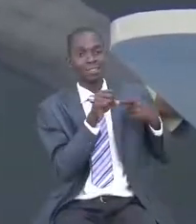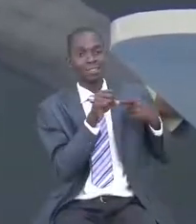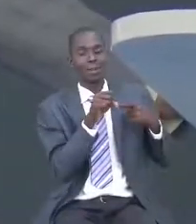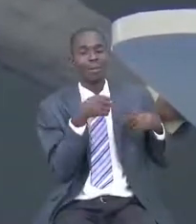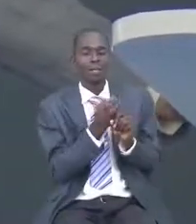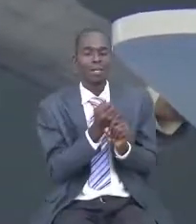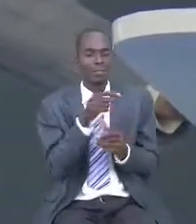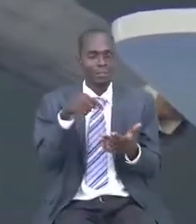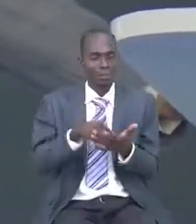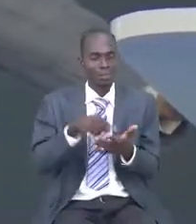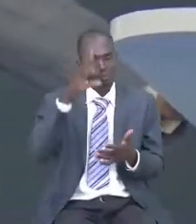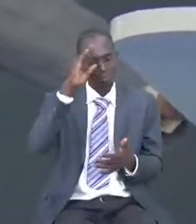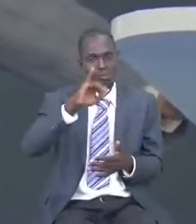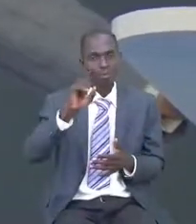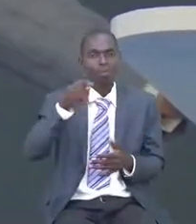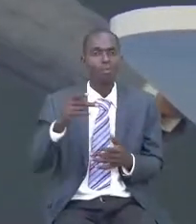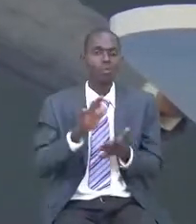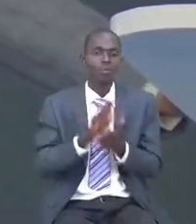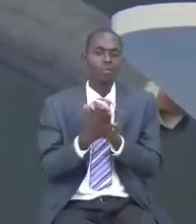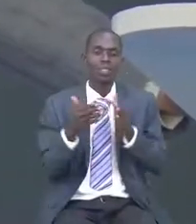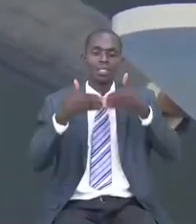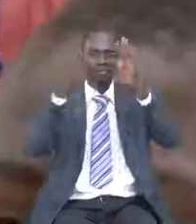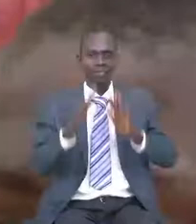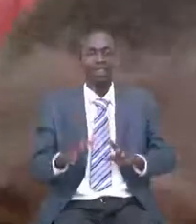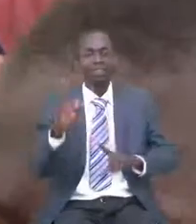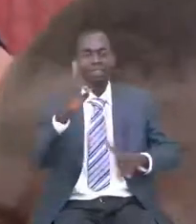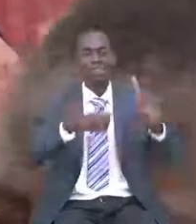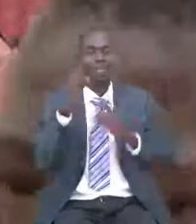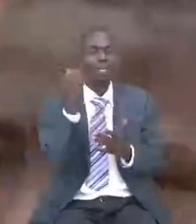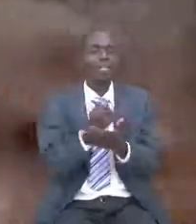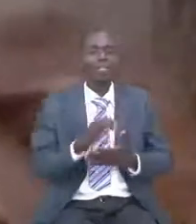un leader. Je n'ai pas entendu ton amen.